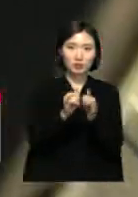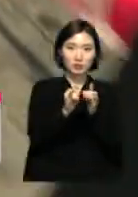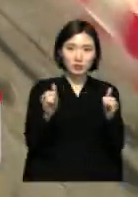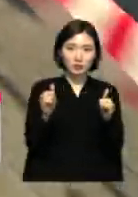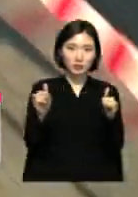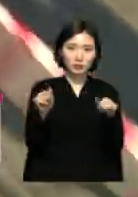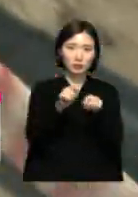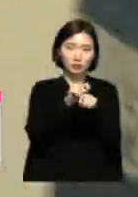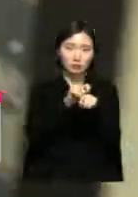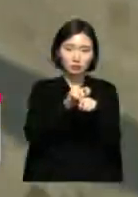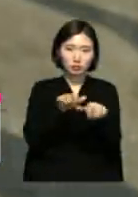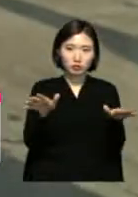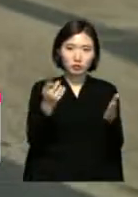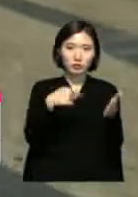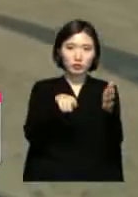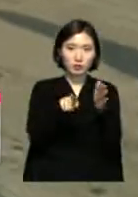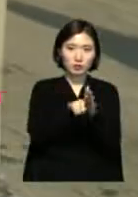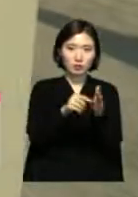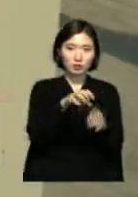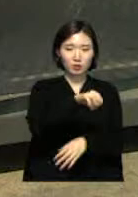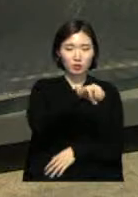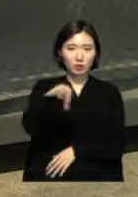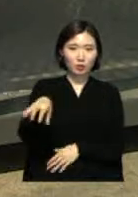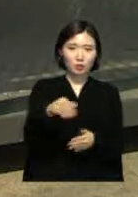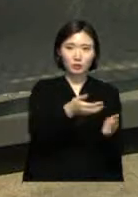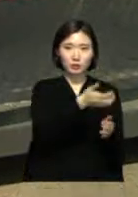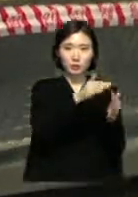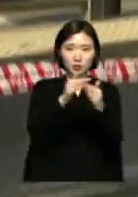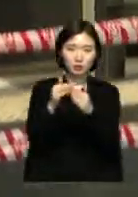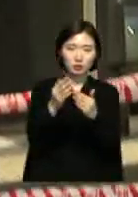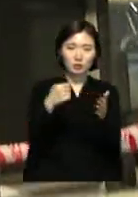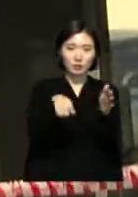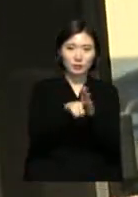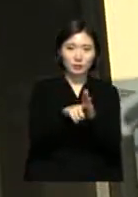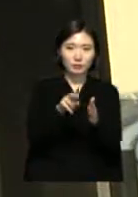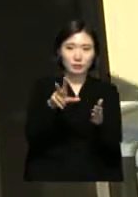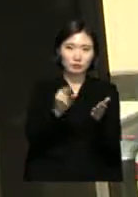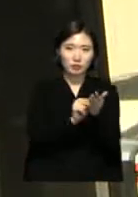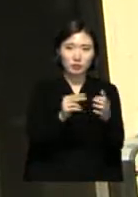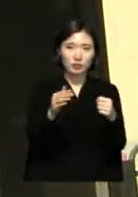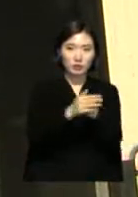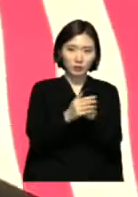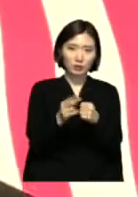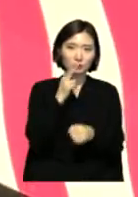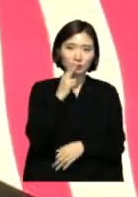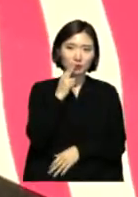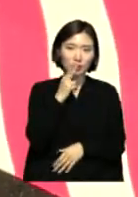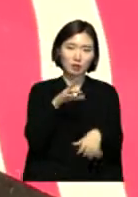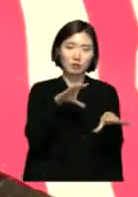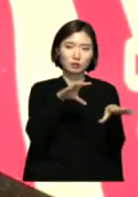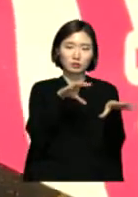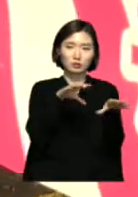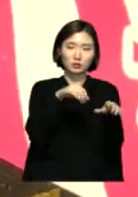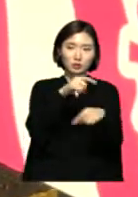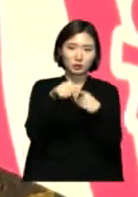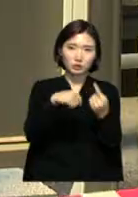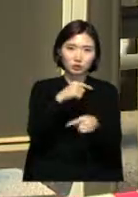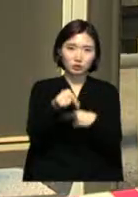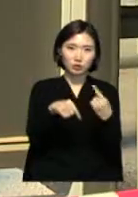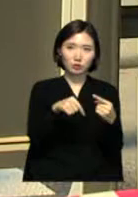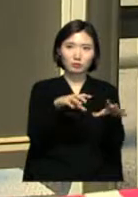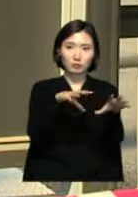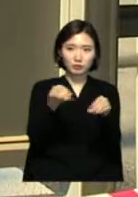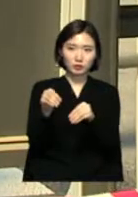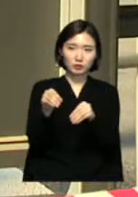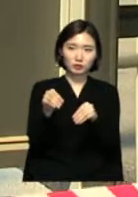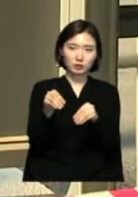분산시키려고 이제 흡연부스를 옆쪽으로 빼놓은 거죠. 민원 때문에 흡연부스 이용을 중단시킨 것. 흡연부스를 만들어 놓자